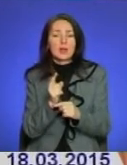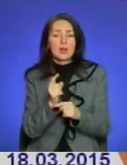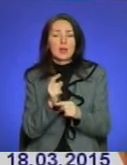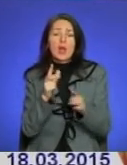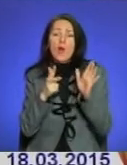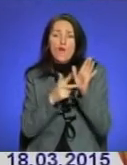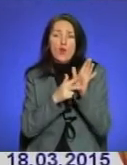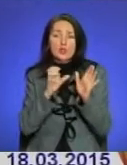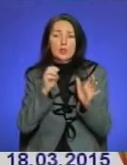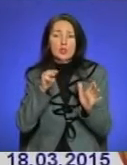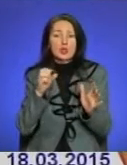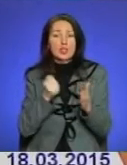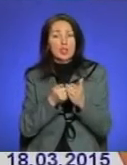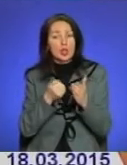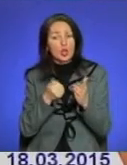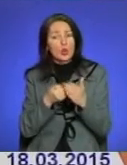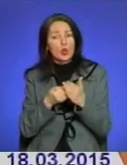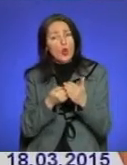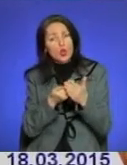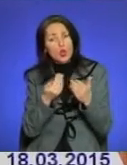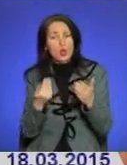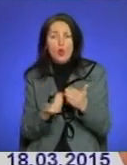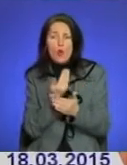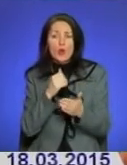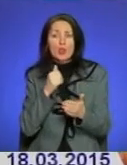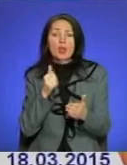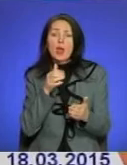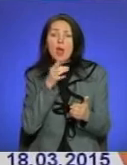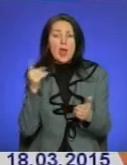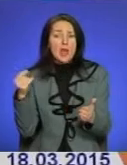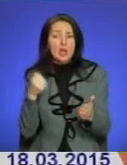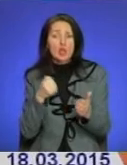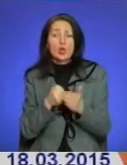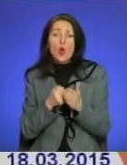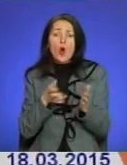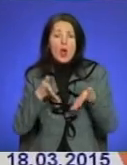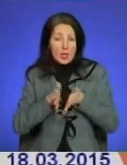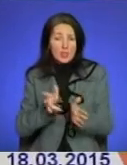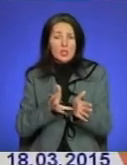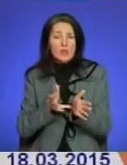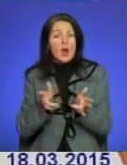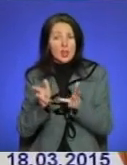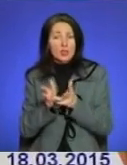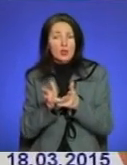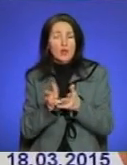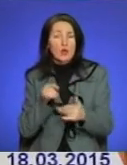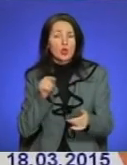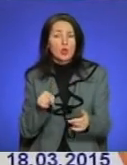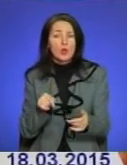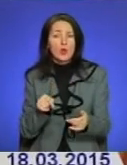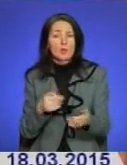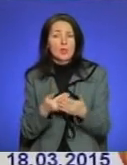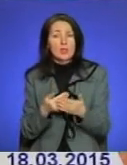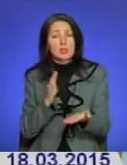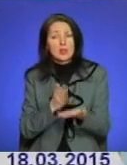11-8 століття до нової ери, тобто ще до християнських, ну, до Різдва Христового. Тому, ну, десь